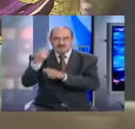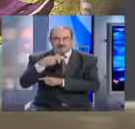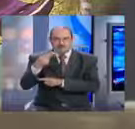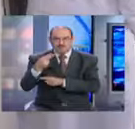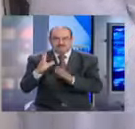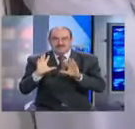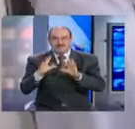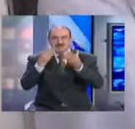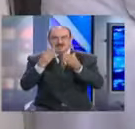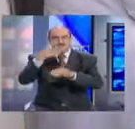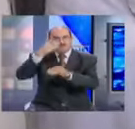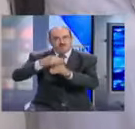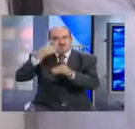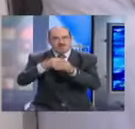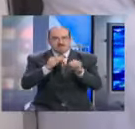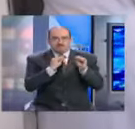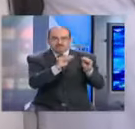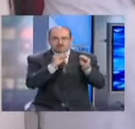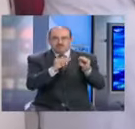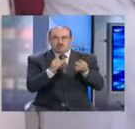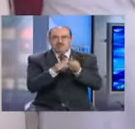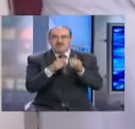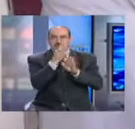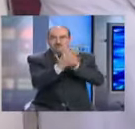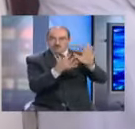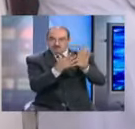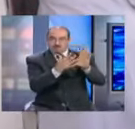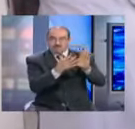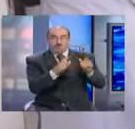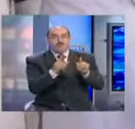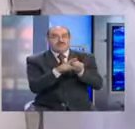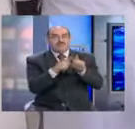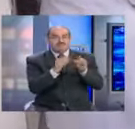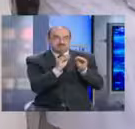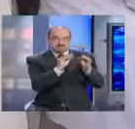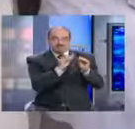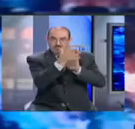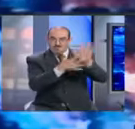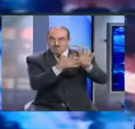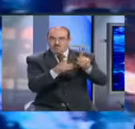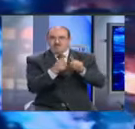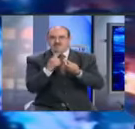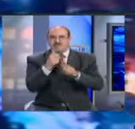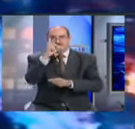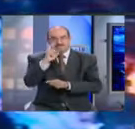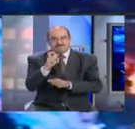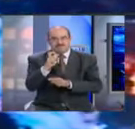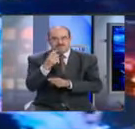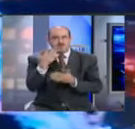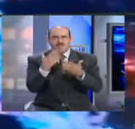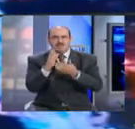وطنية عليا لتكوين الأساتذة المختصين في تعليم الصم والبكم ووضعها حيز الخدمة مع